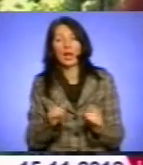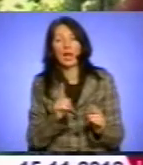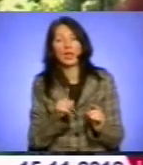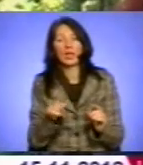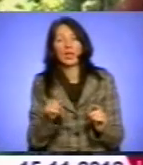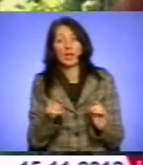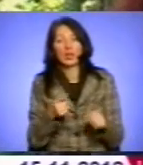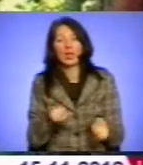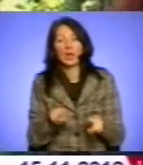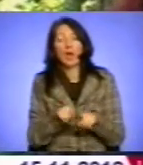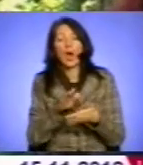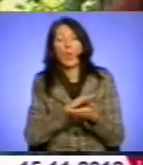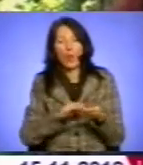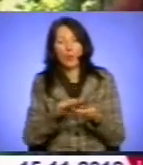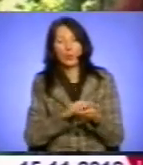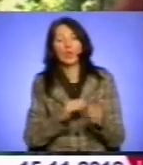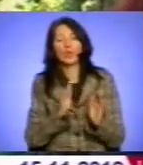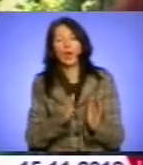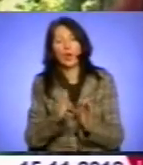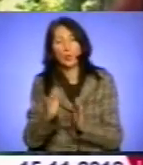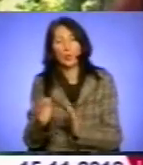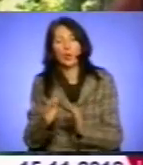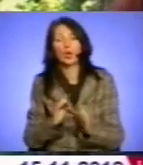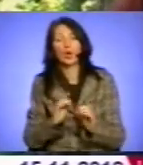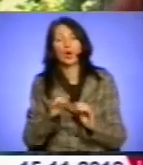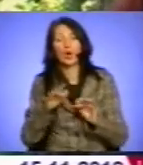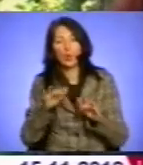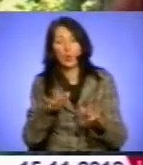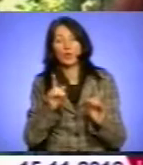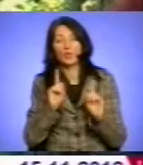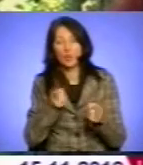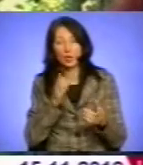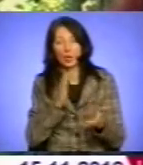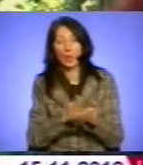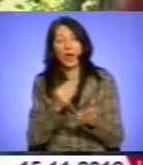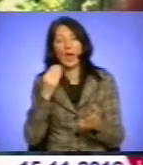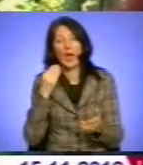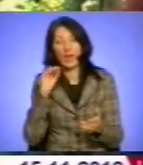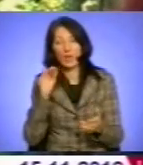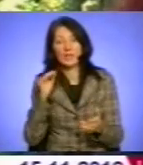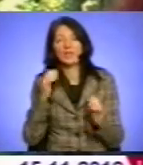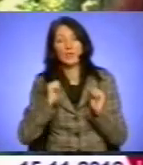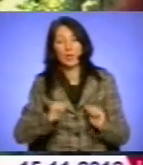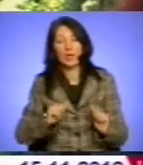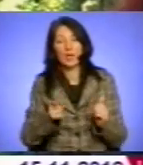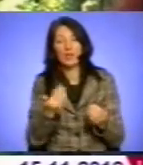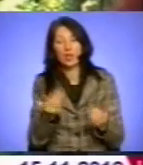мірі повторення монотонних якихось певних рухів дійсно має ефект заспокоєння, але попри це вони отримують велику